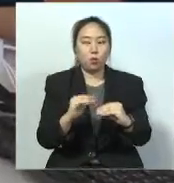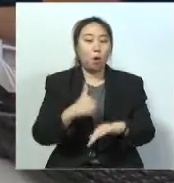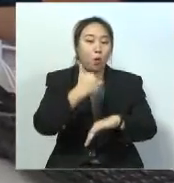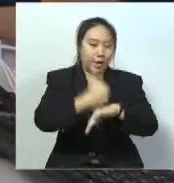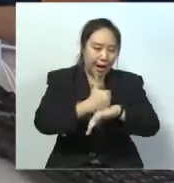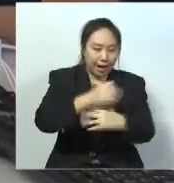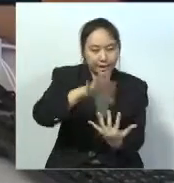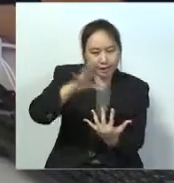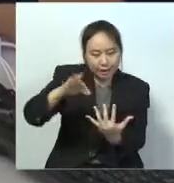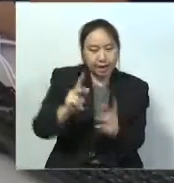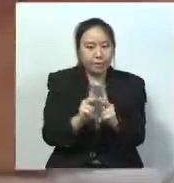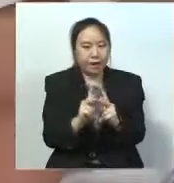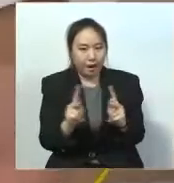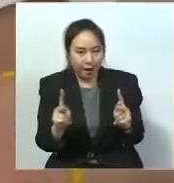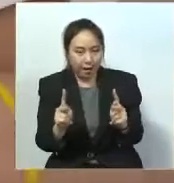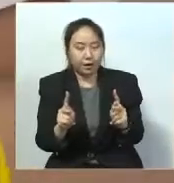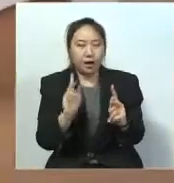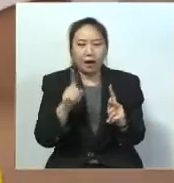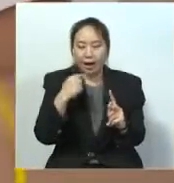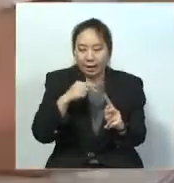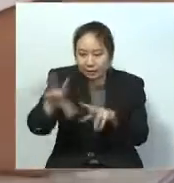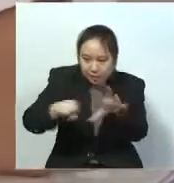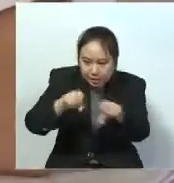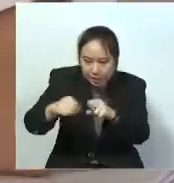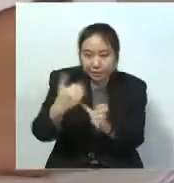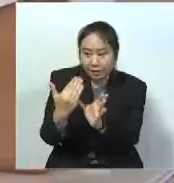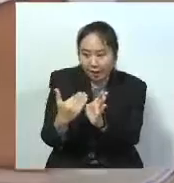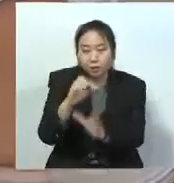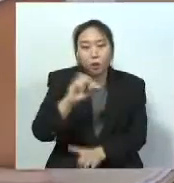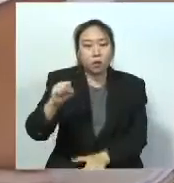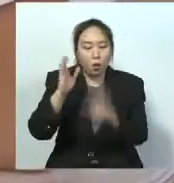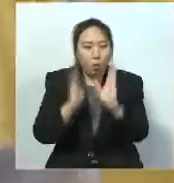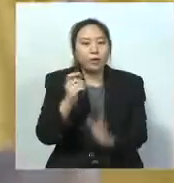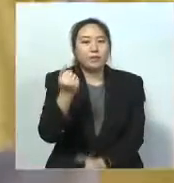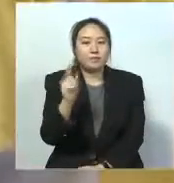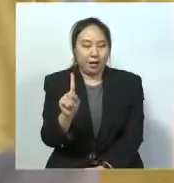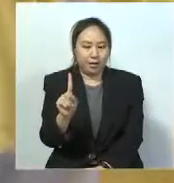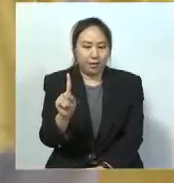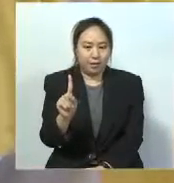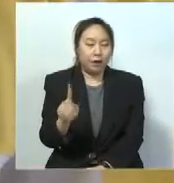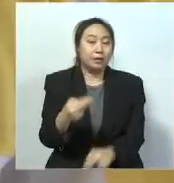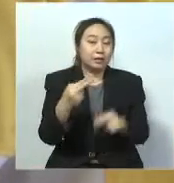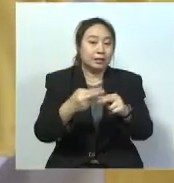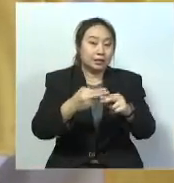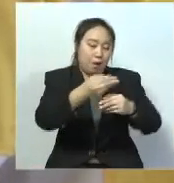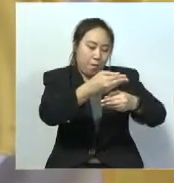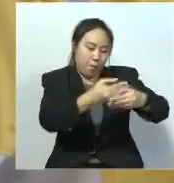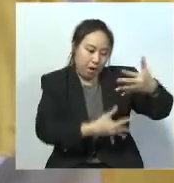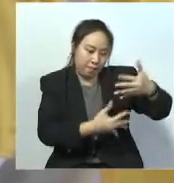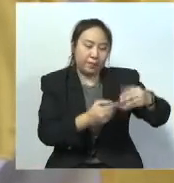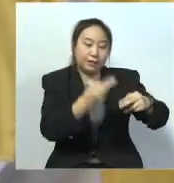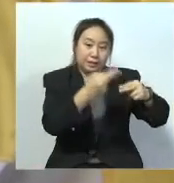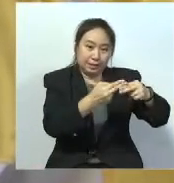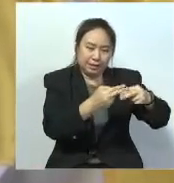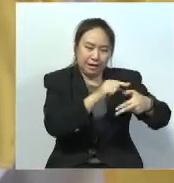มการบริหารพรรคและกรรมการสรรหาผู้สมัครรับเลือกตั้งส.ส.จำนวน11คนส่วนรายชื่อที่จะเสนอให้เป็นนายกรัฐม